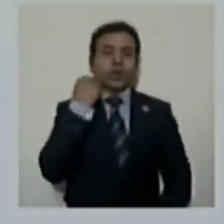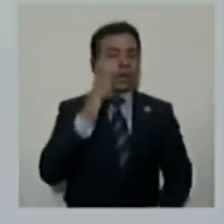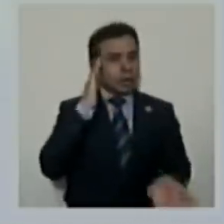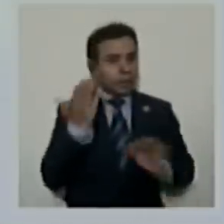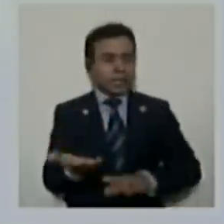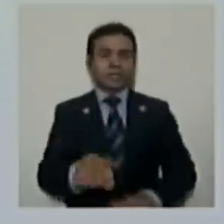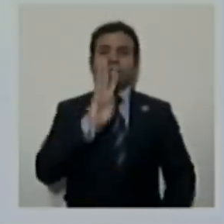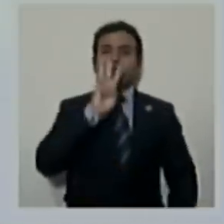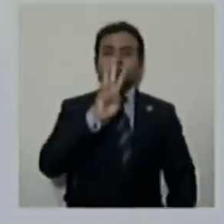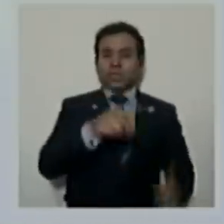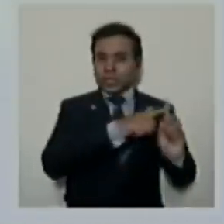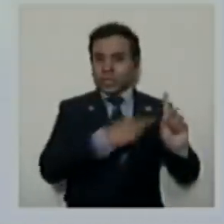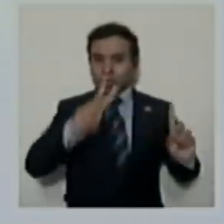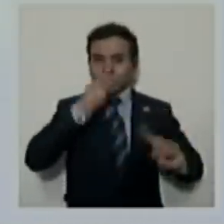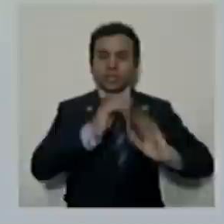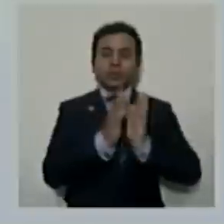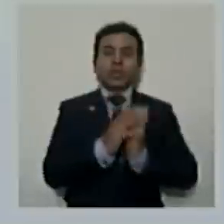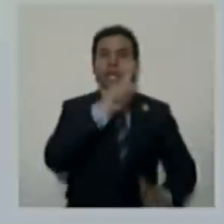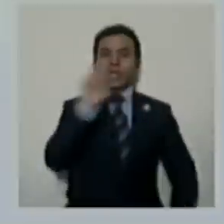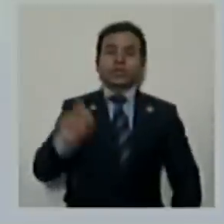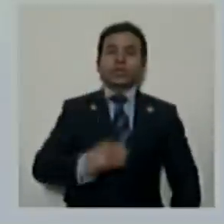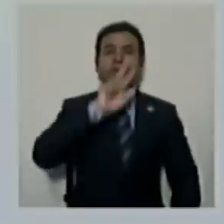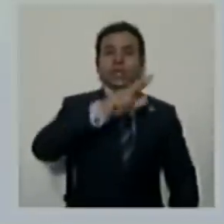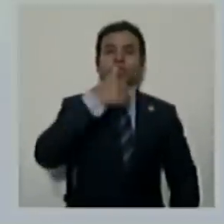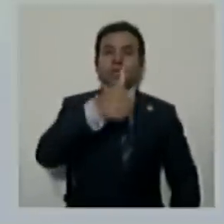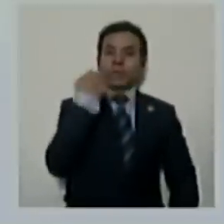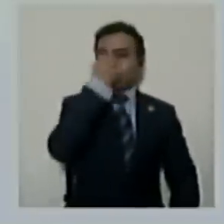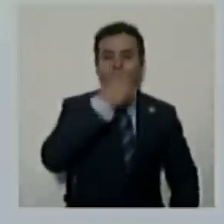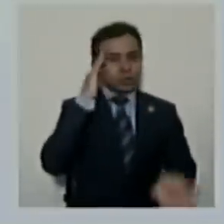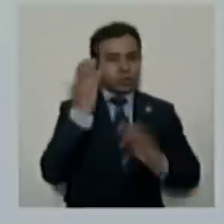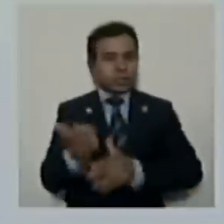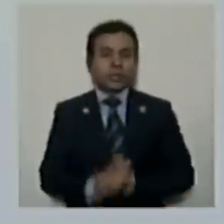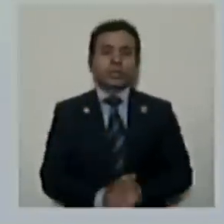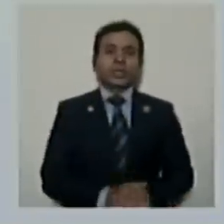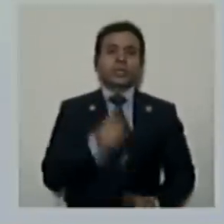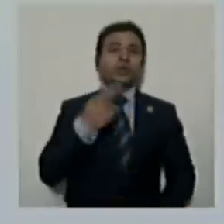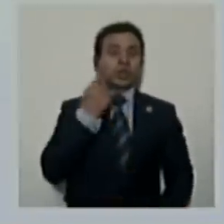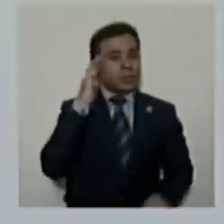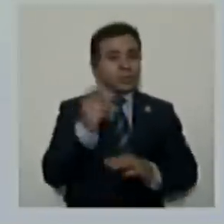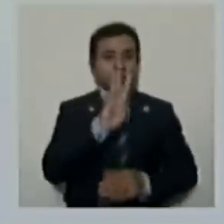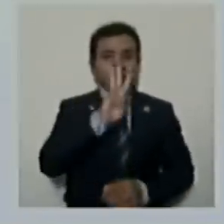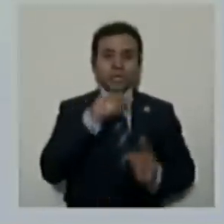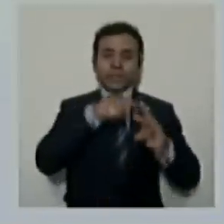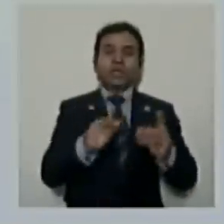99,646 জন। গত 24 ঘন্টায় মৃত্যু হয়েছে 3 জনের, এবং